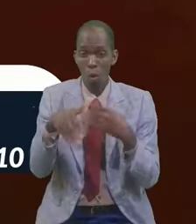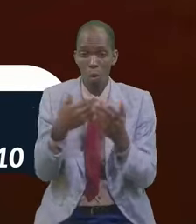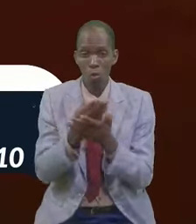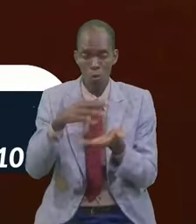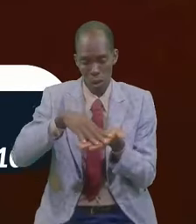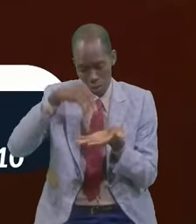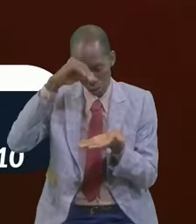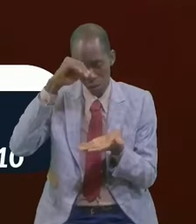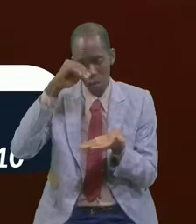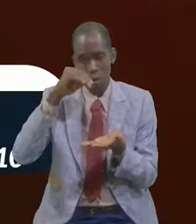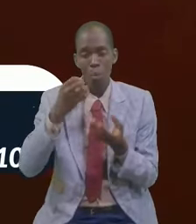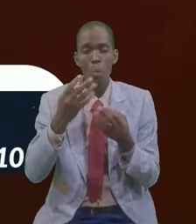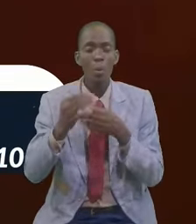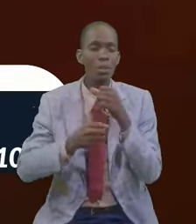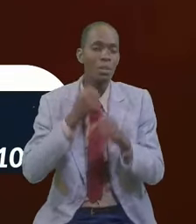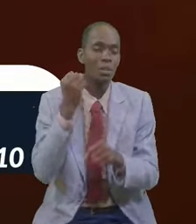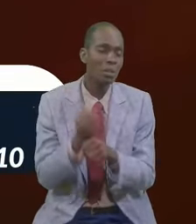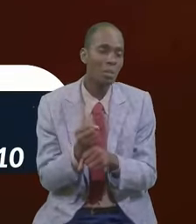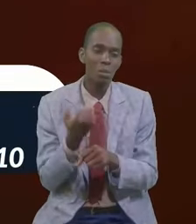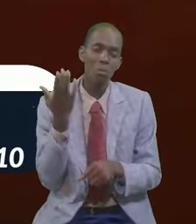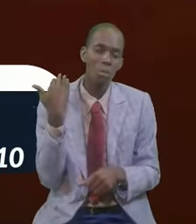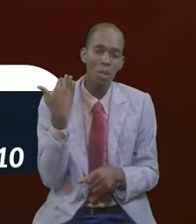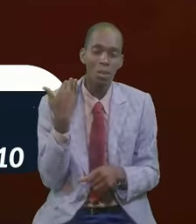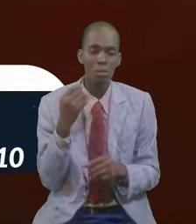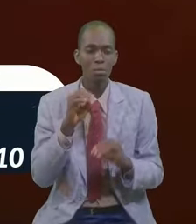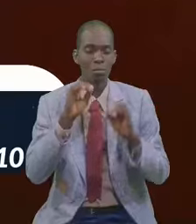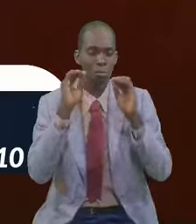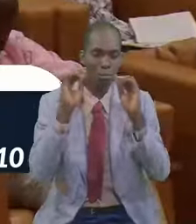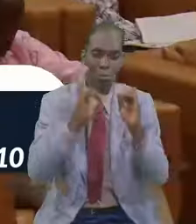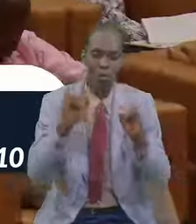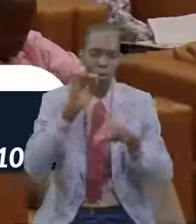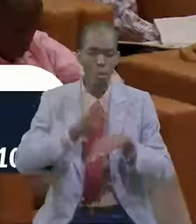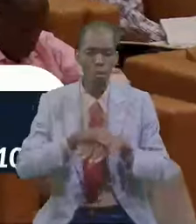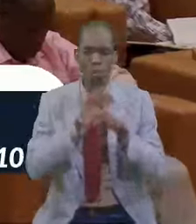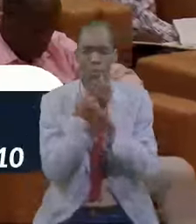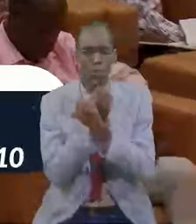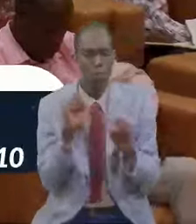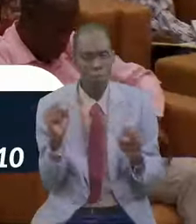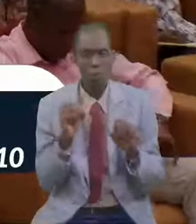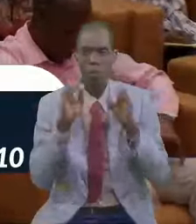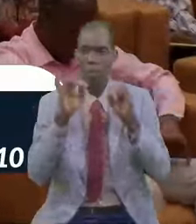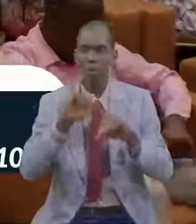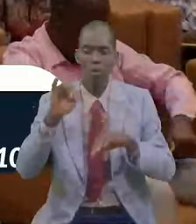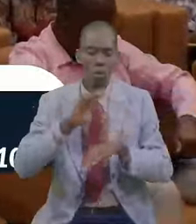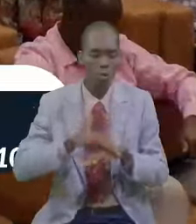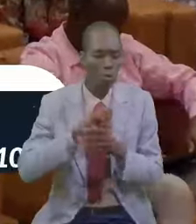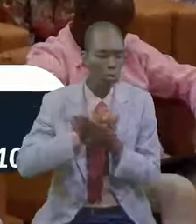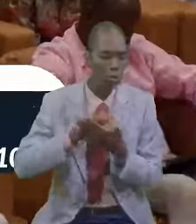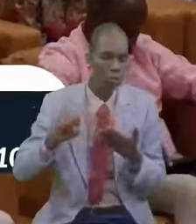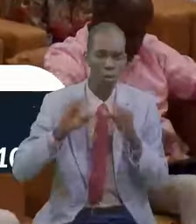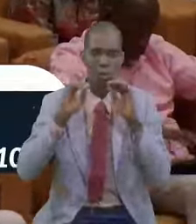Pouvez-vous penser à vous-même, à tout ce que vous avez entendu, toutes ces années, le message du salut, de